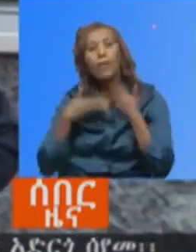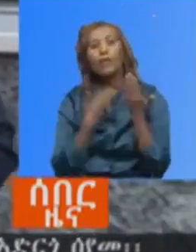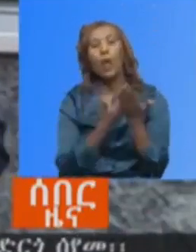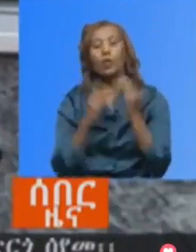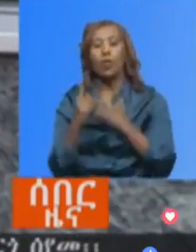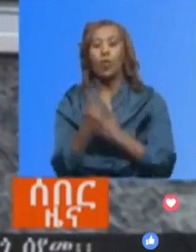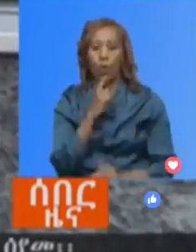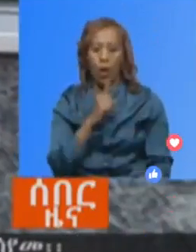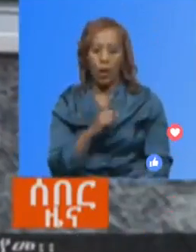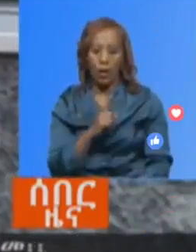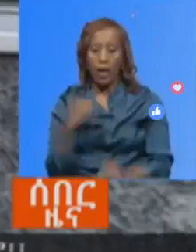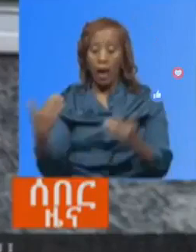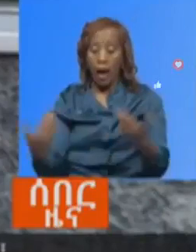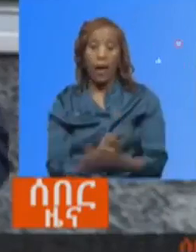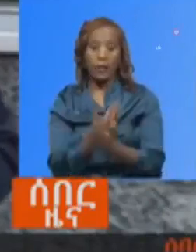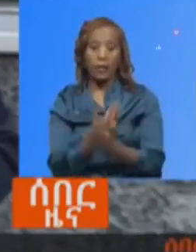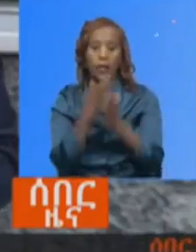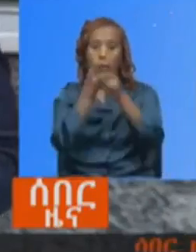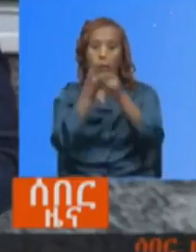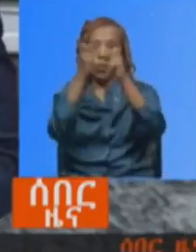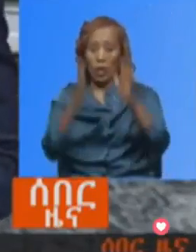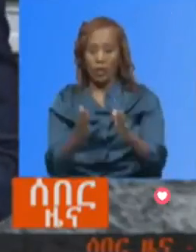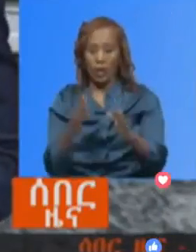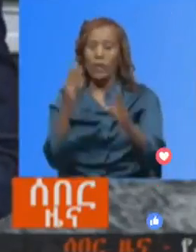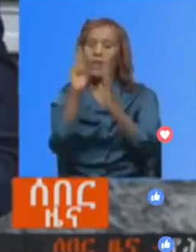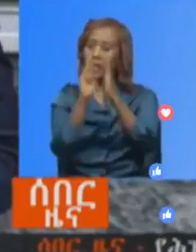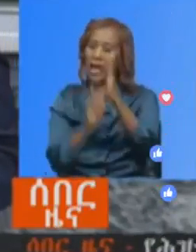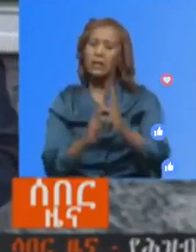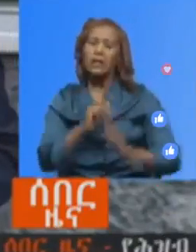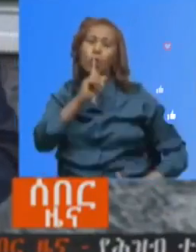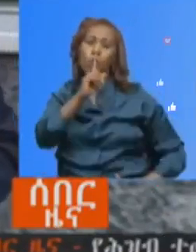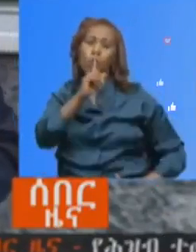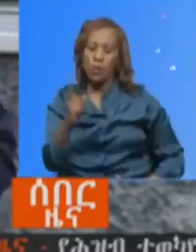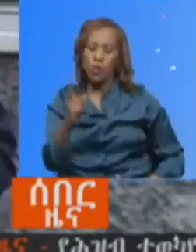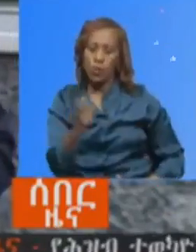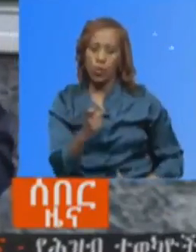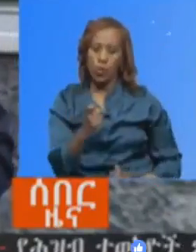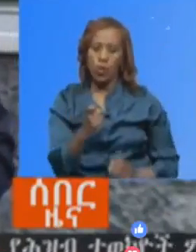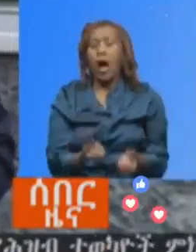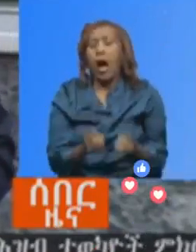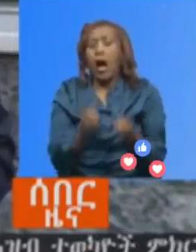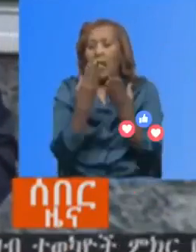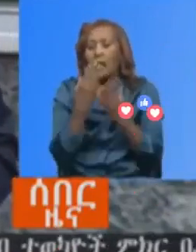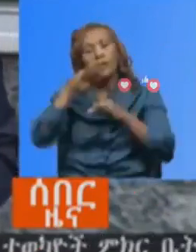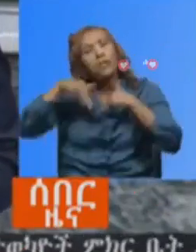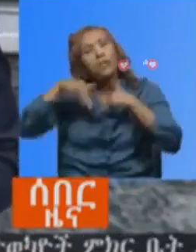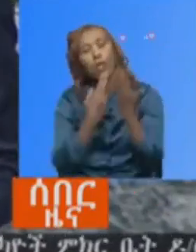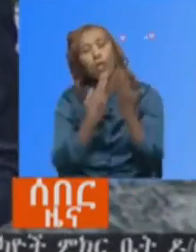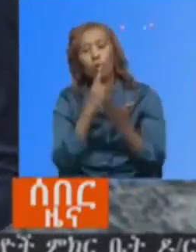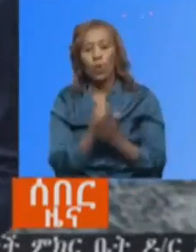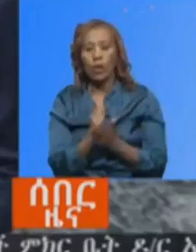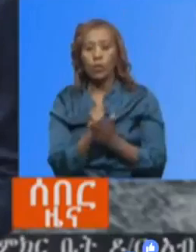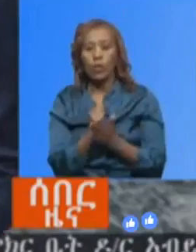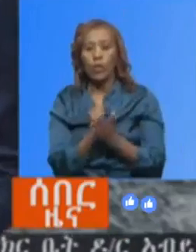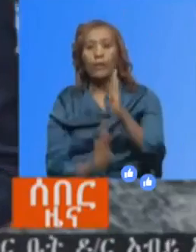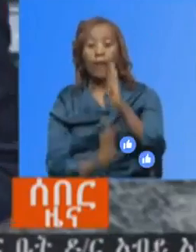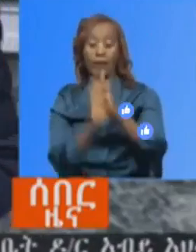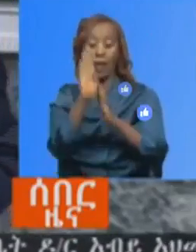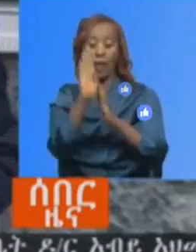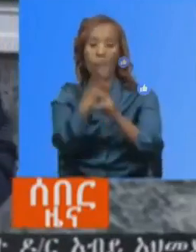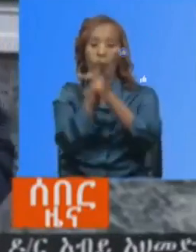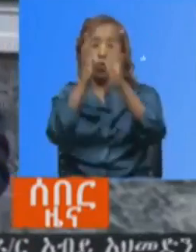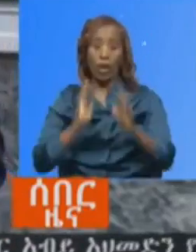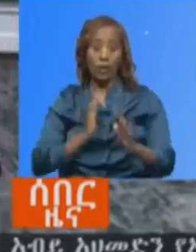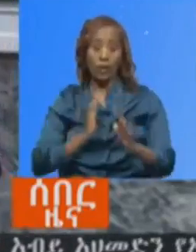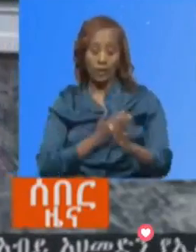ሆነዋል። አዲሱ ዴሞክራሲያዊ ስርዓታችንም እውን እንዲሆንም አላፎች ተሰውተዋል። ታዳጊውን ዴሞክራሲያችንን